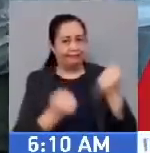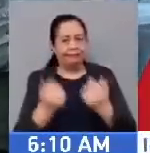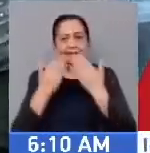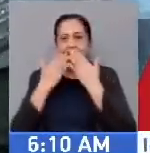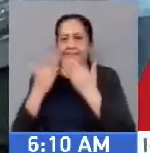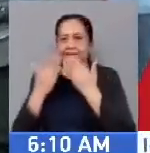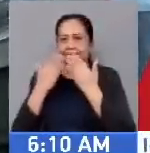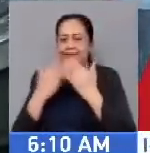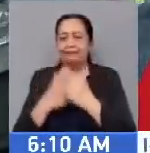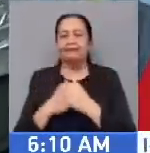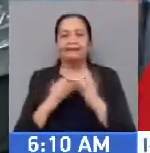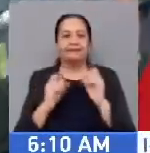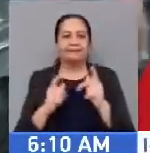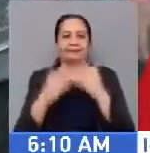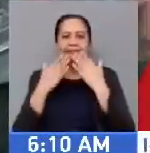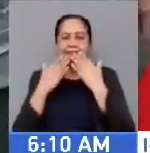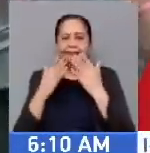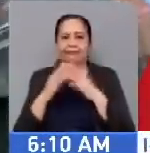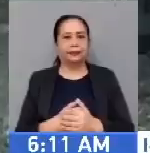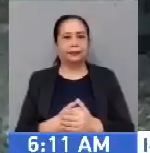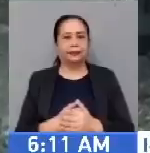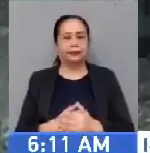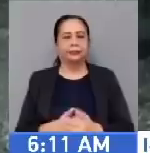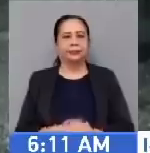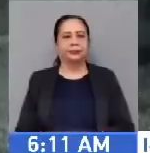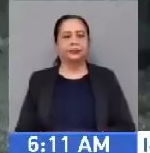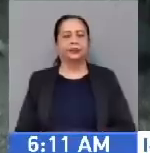Alright, maraming salamat po si Tatay Ray Bognot.